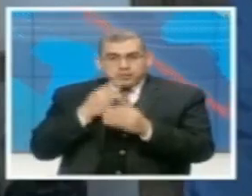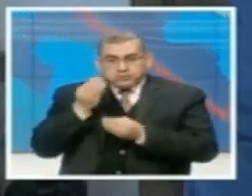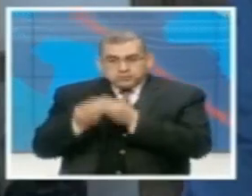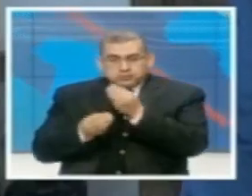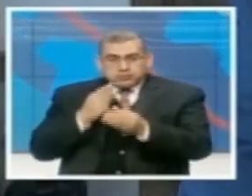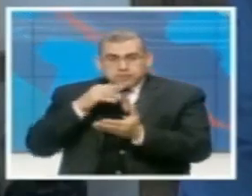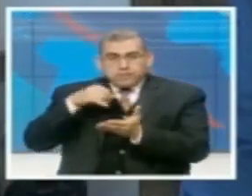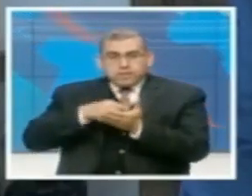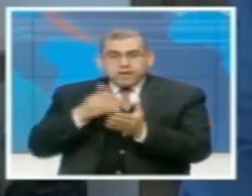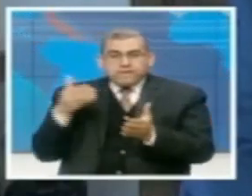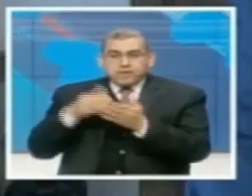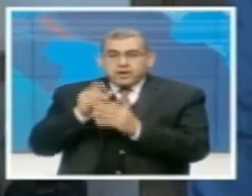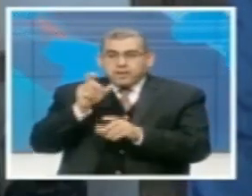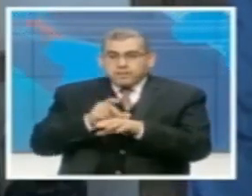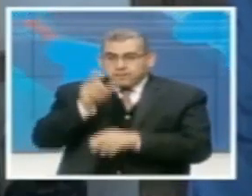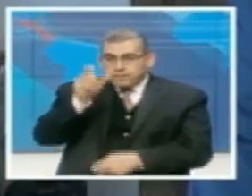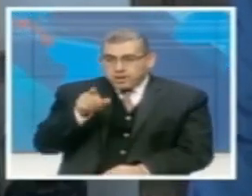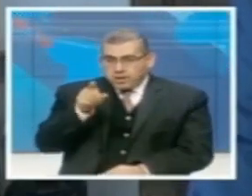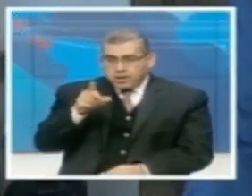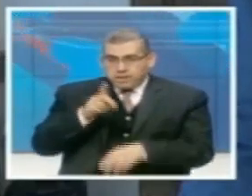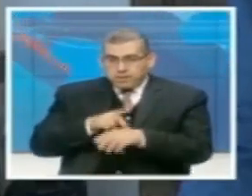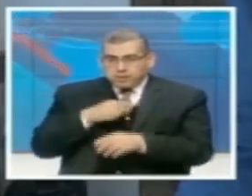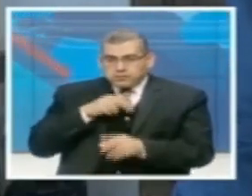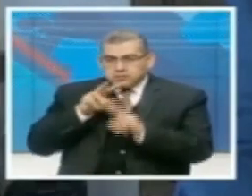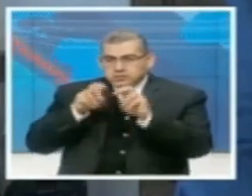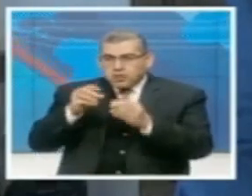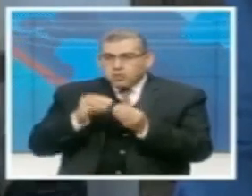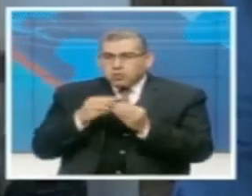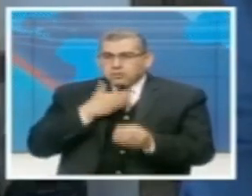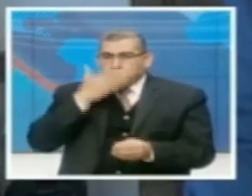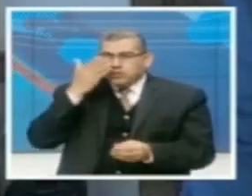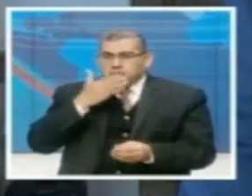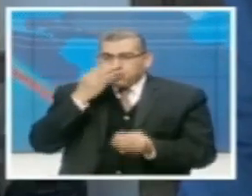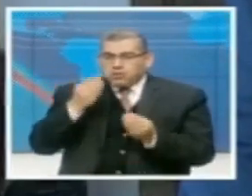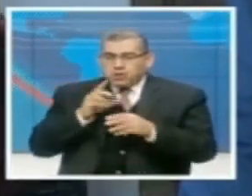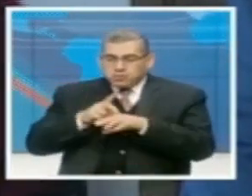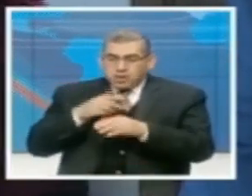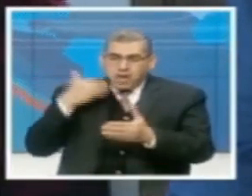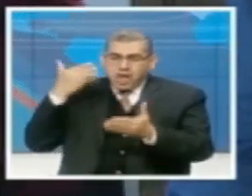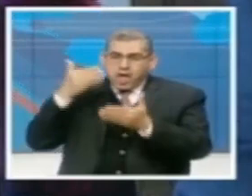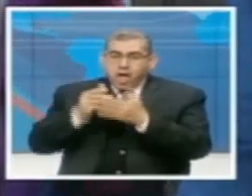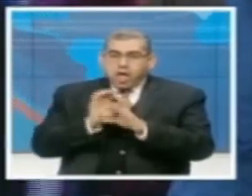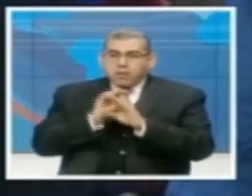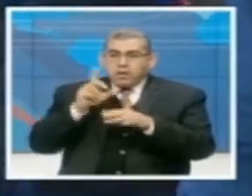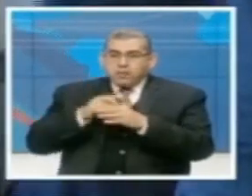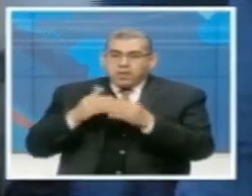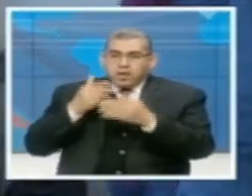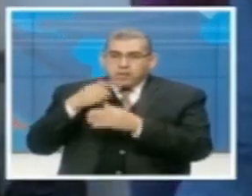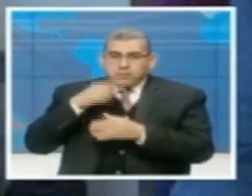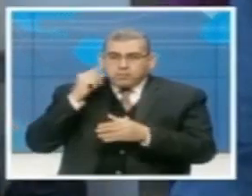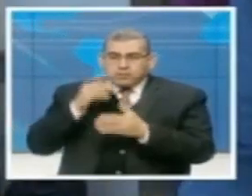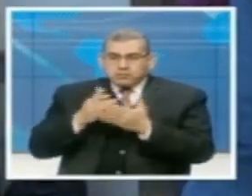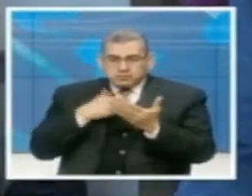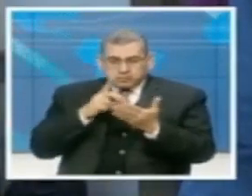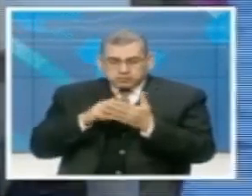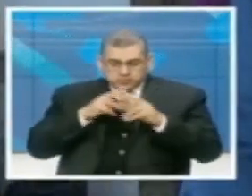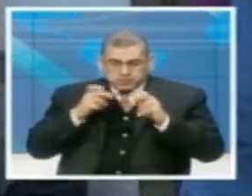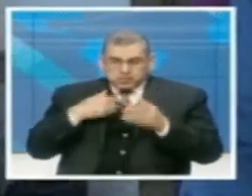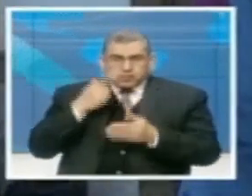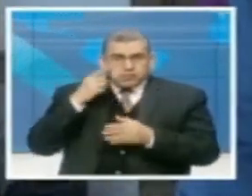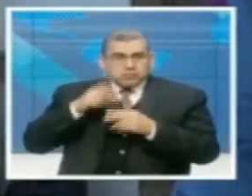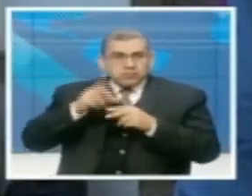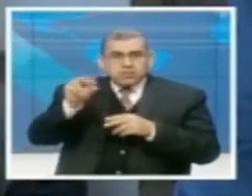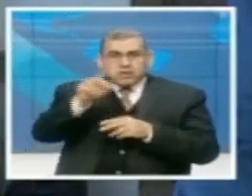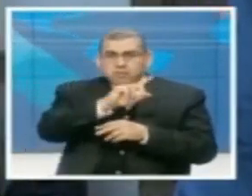في الاخر ان المريض اللي عنده مرض مش عارفين يشخصه او تشخيصه بيتاخر نتيجه ان هو مش وارد، مش شائع بشكل